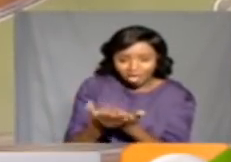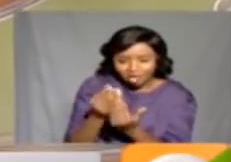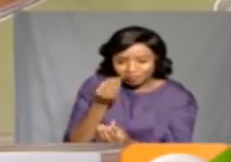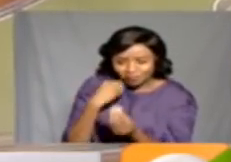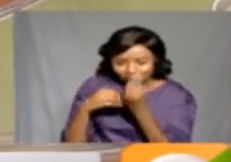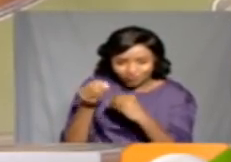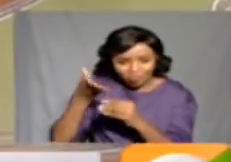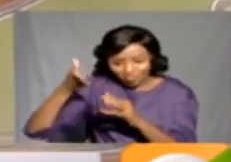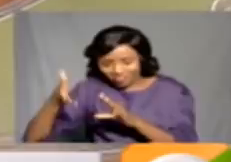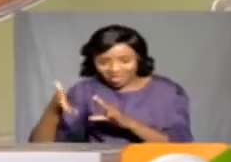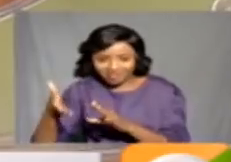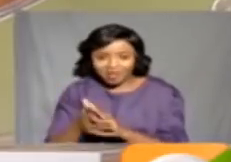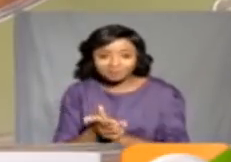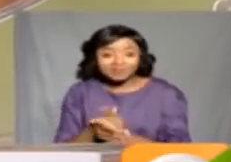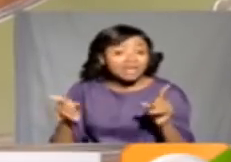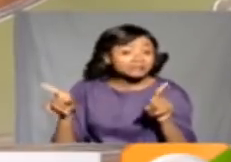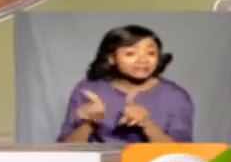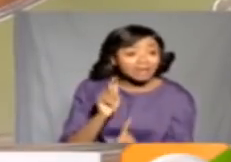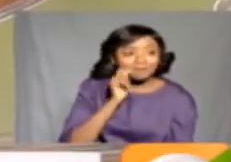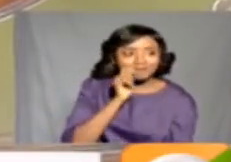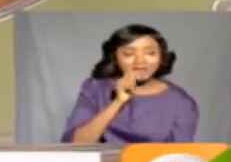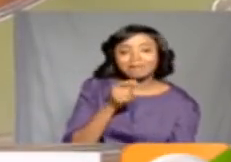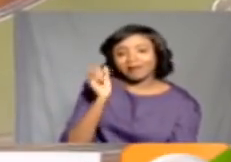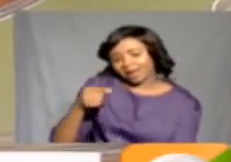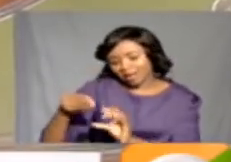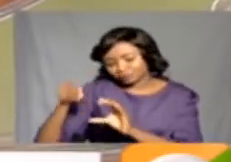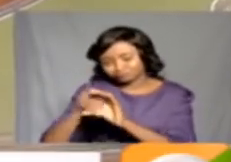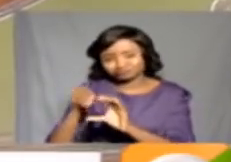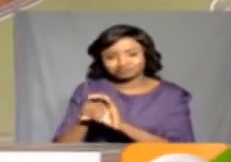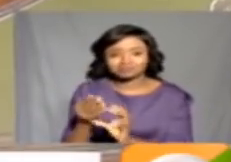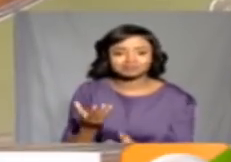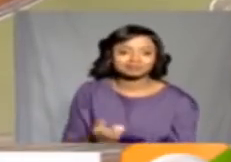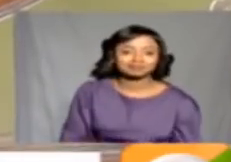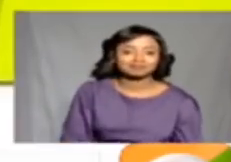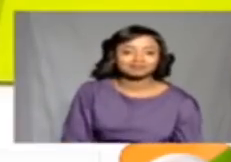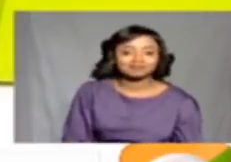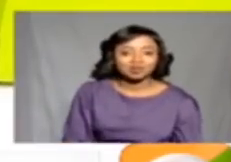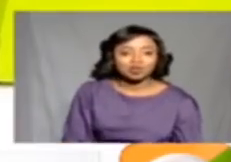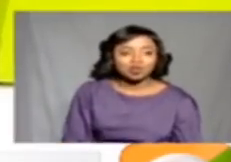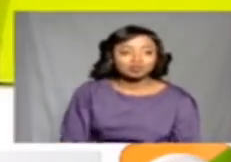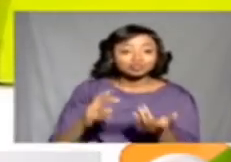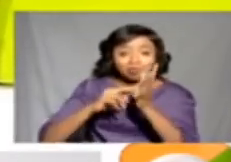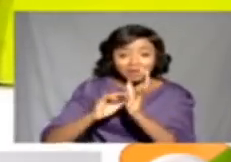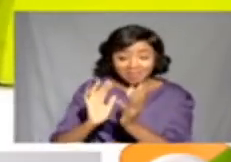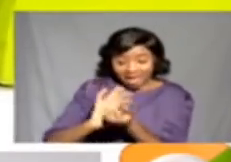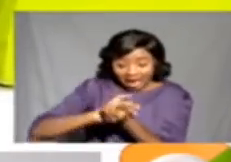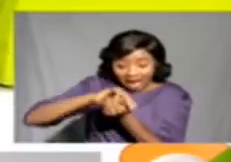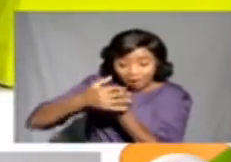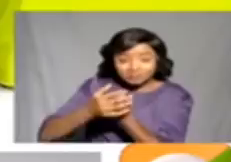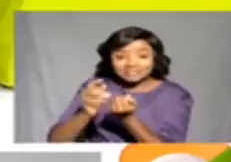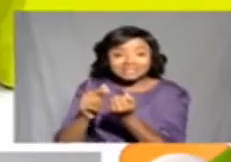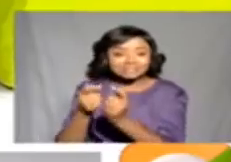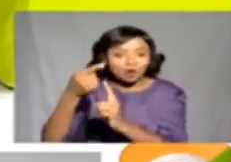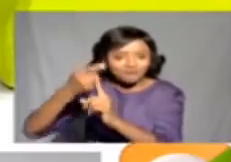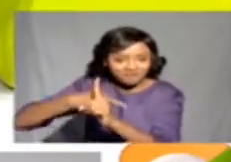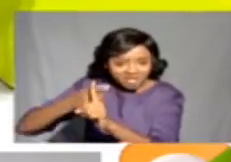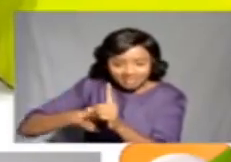hivyo vilivyopikwa ndani. Kama nyama kwa mfano. Unaweza kupika katilesi ya nyama. Kwa hivyo pia nje inaweza kuwa viazi. Haiwa,